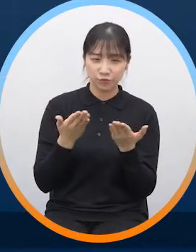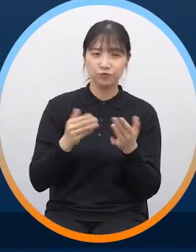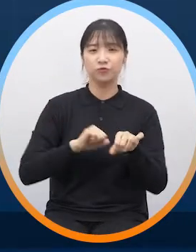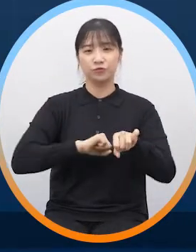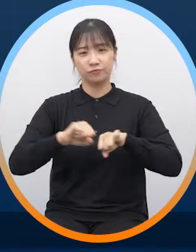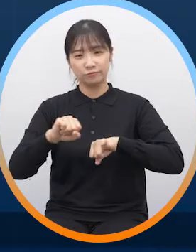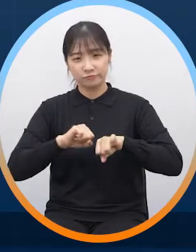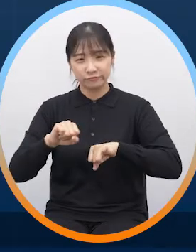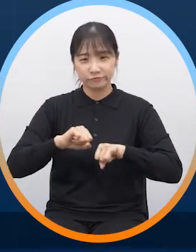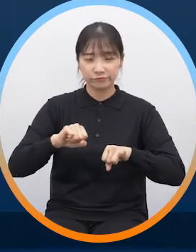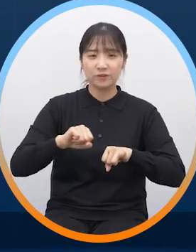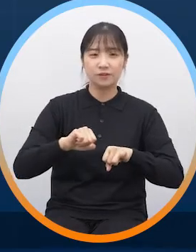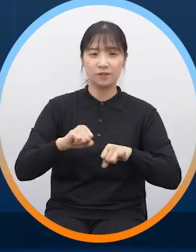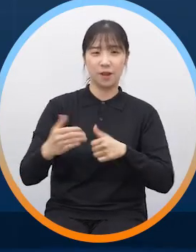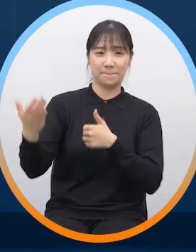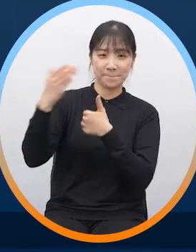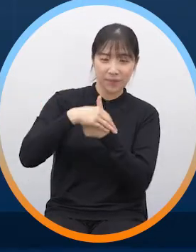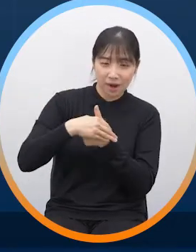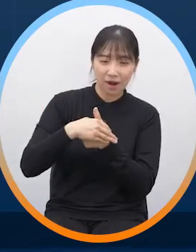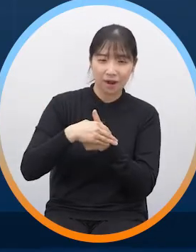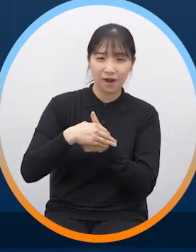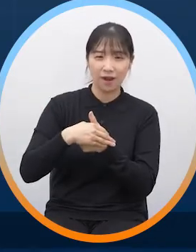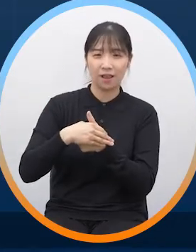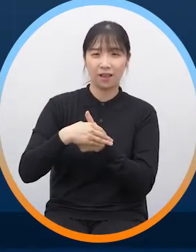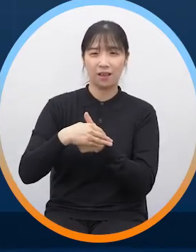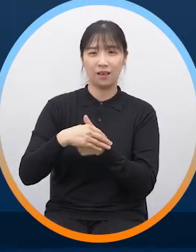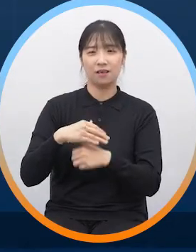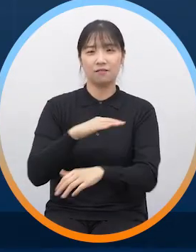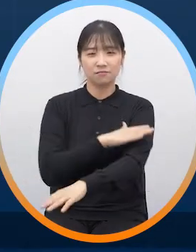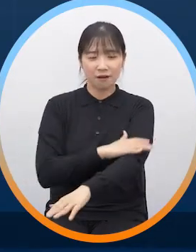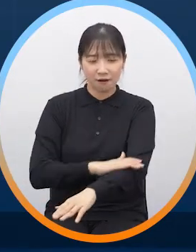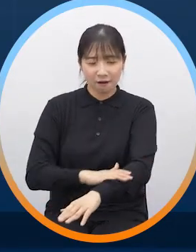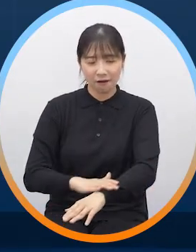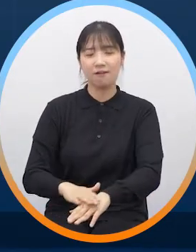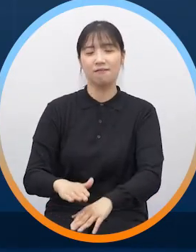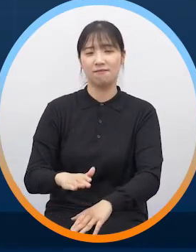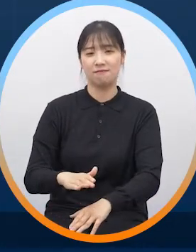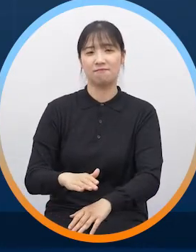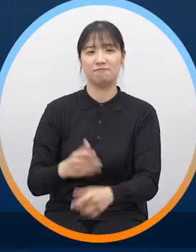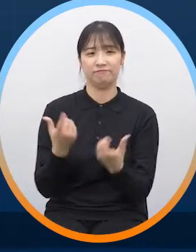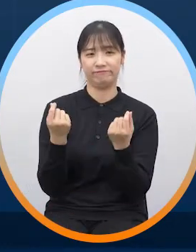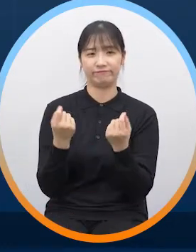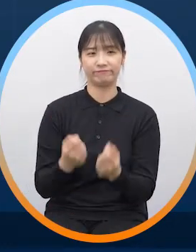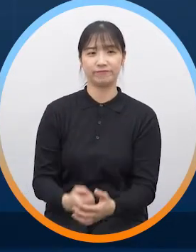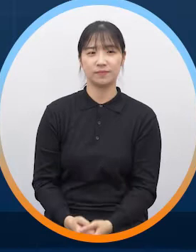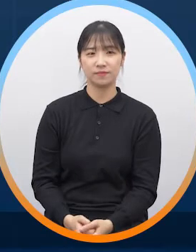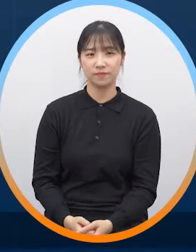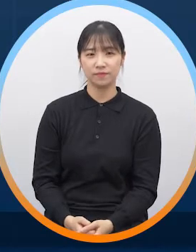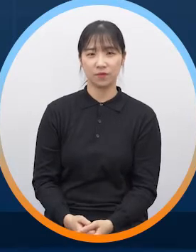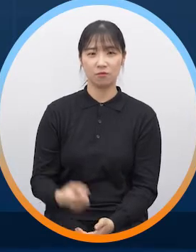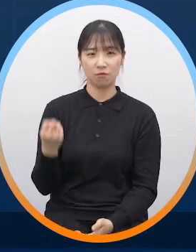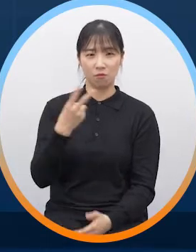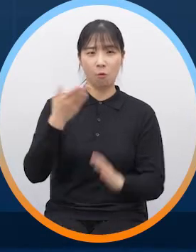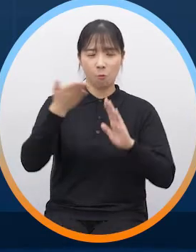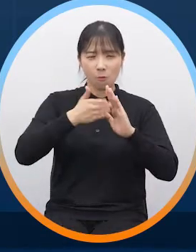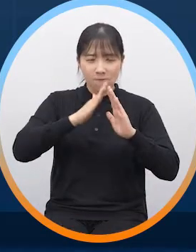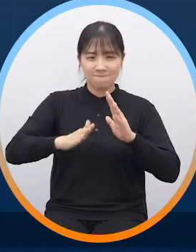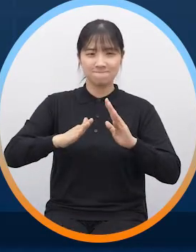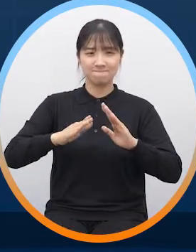이쪽에 이제 부임을 하게 하면서 굉장히 그 선정을 했고요. 공정한